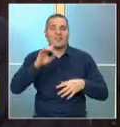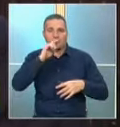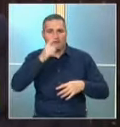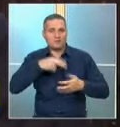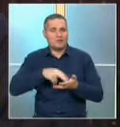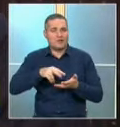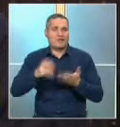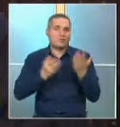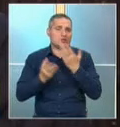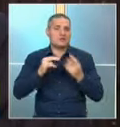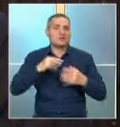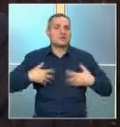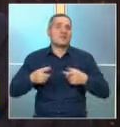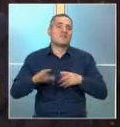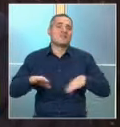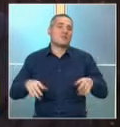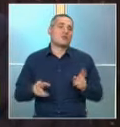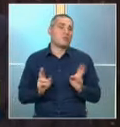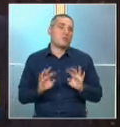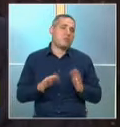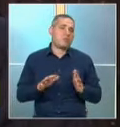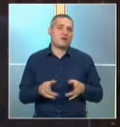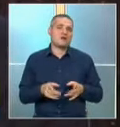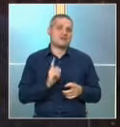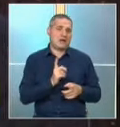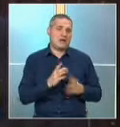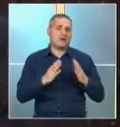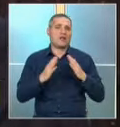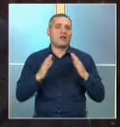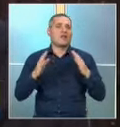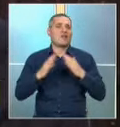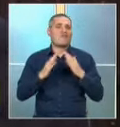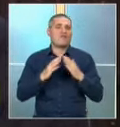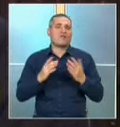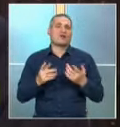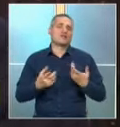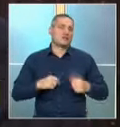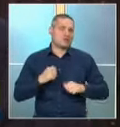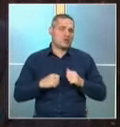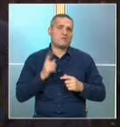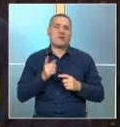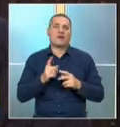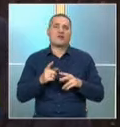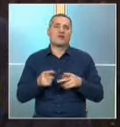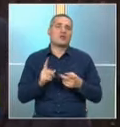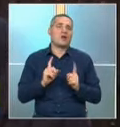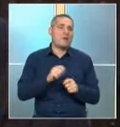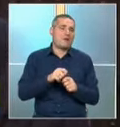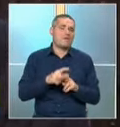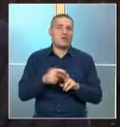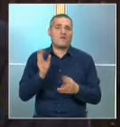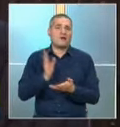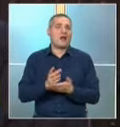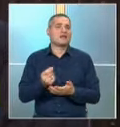Ходи с желание. Те са деца, нормално, някога се карат, нали, идва вкъщи ядосана за нещо, някой нещо и казал, нещо някак така направил, но в